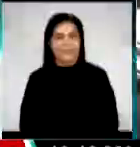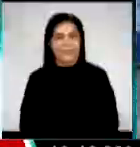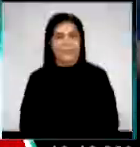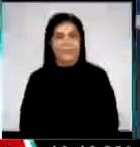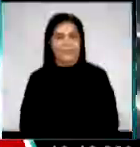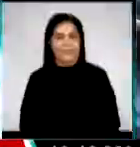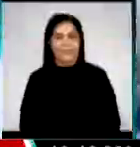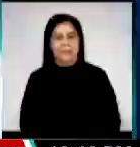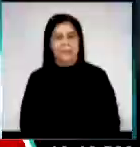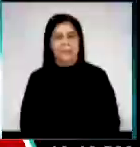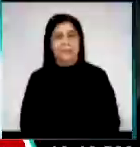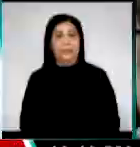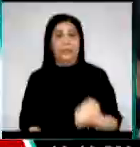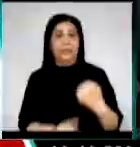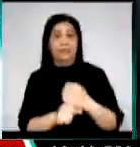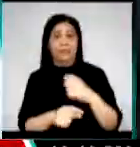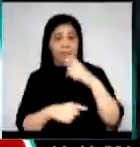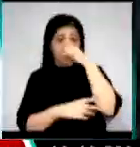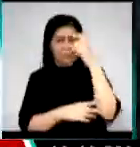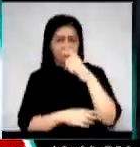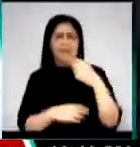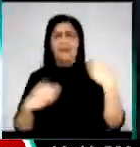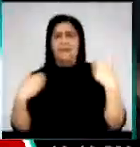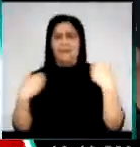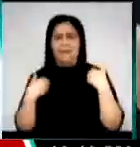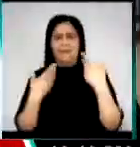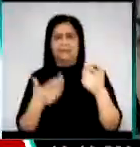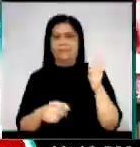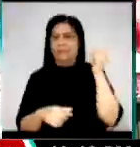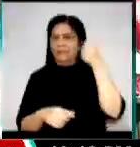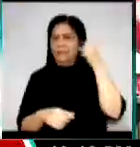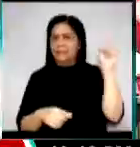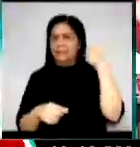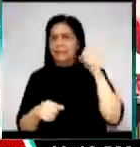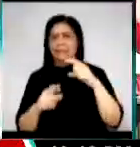Tuwing summer, hindi mawawala ang ganitong tugtugan sa mga pista.